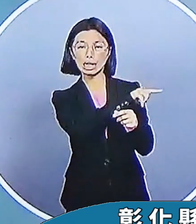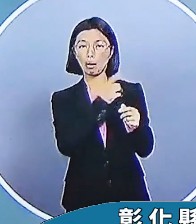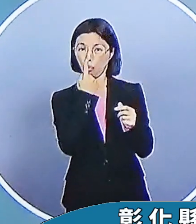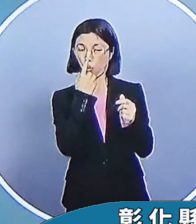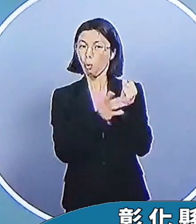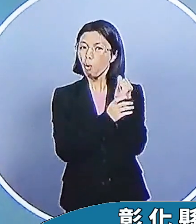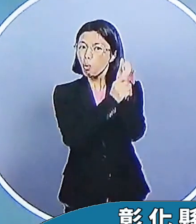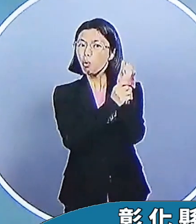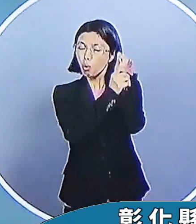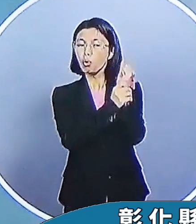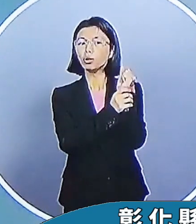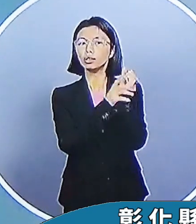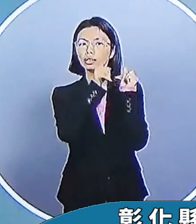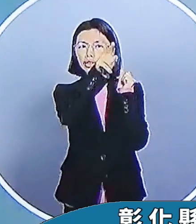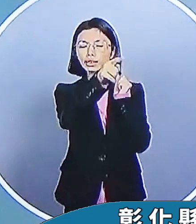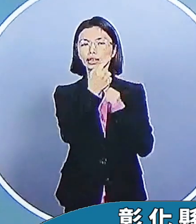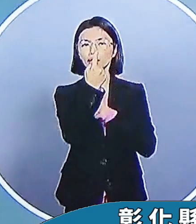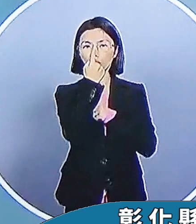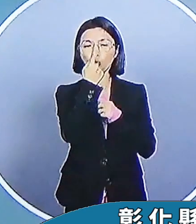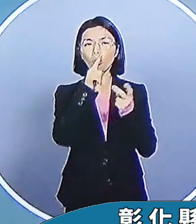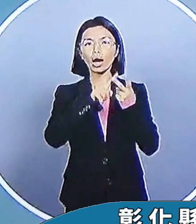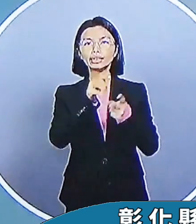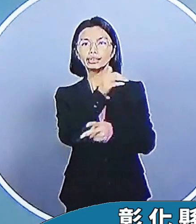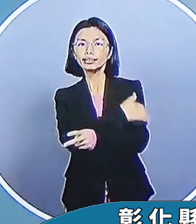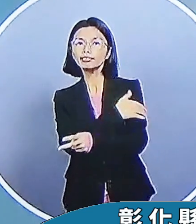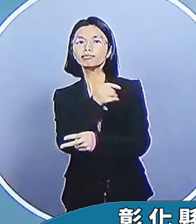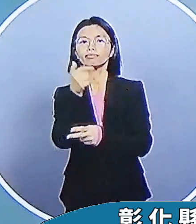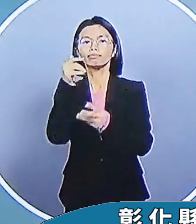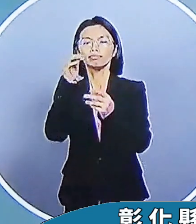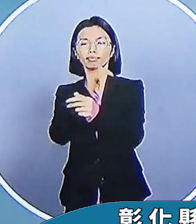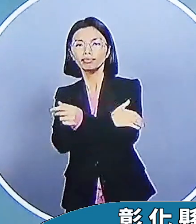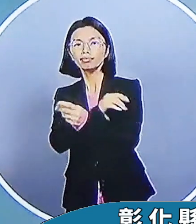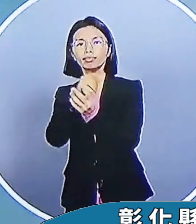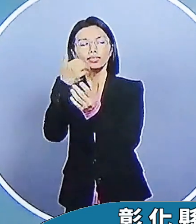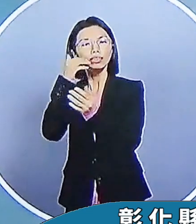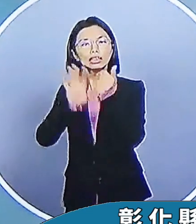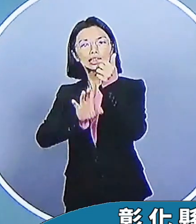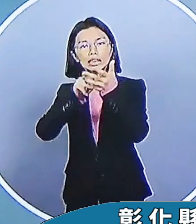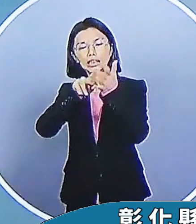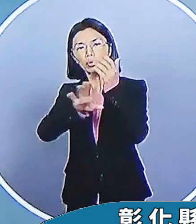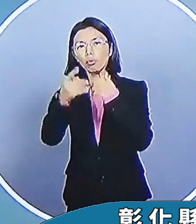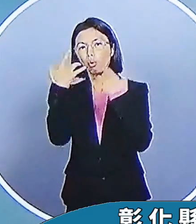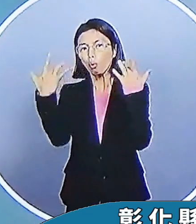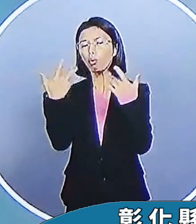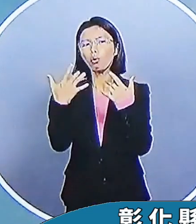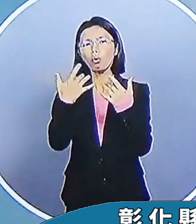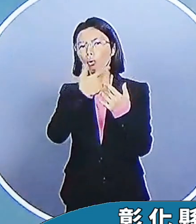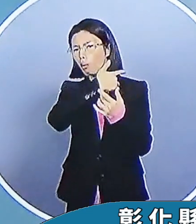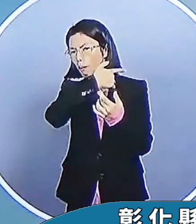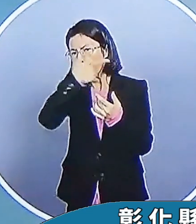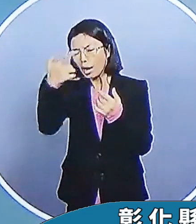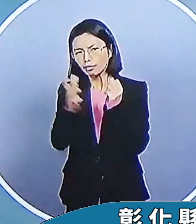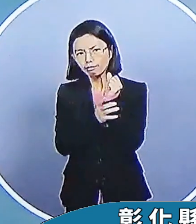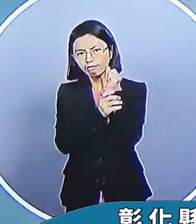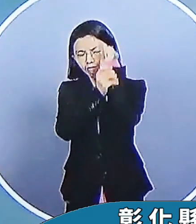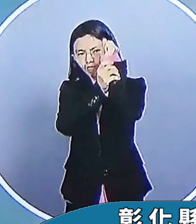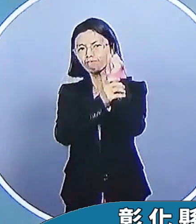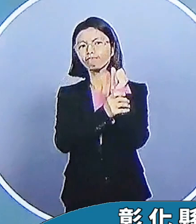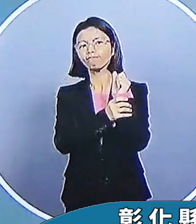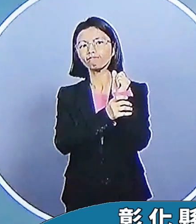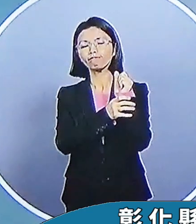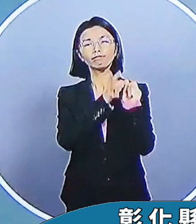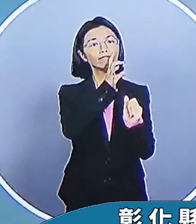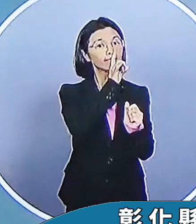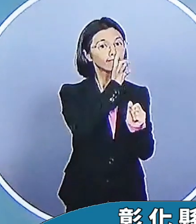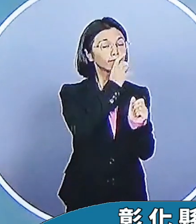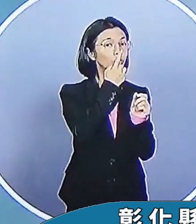支持的，无论是秀峰，还是陈秀宝，还是陈素媛，还是文彬副馆长，阮拢是非常支持的。就是台